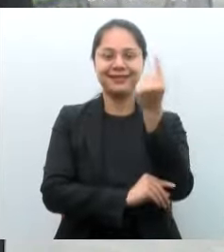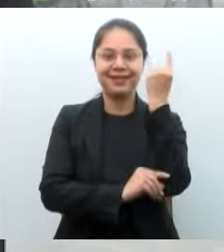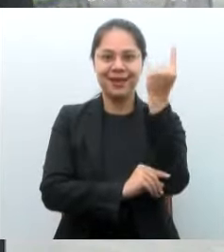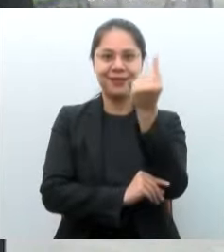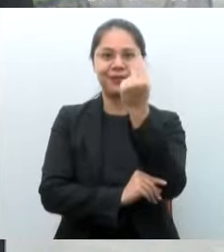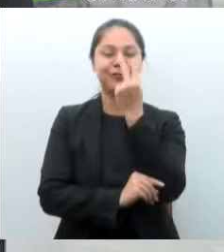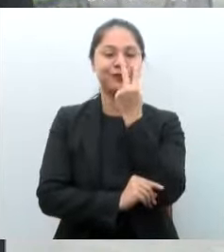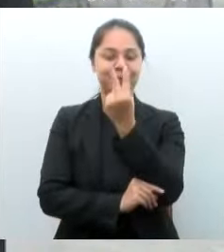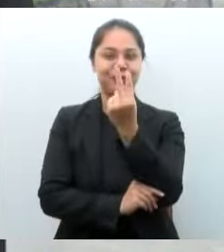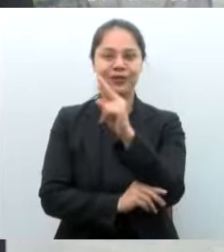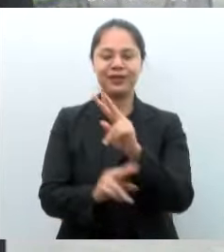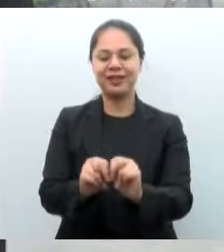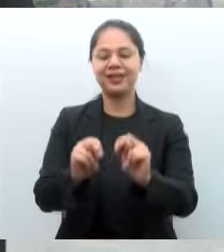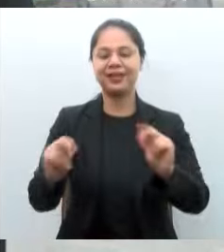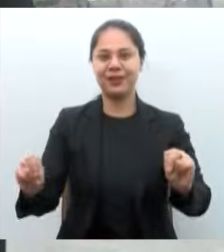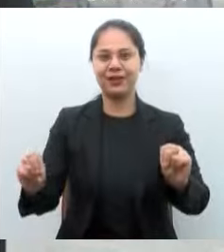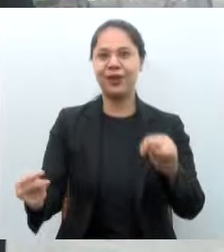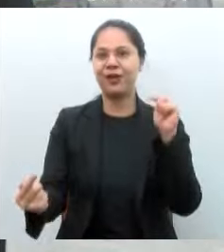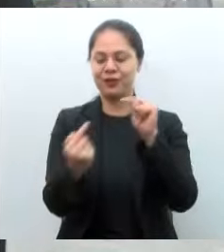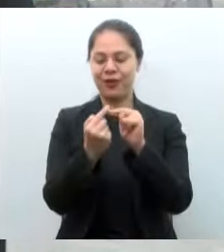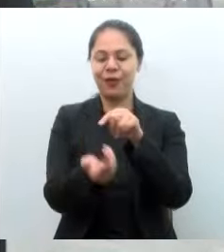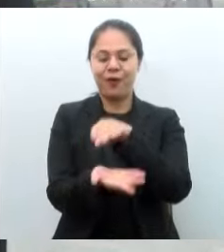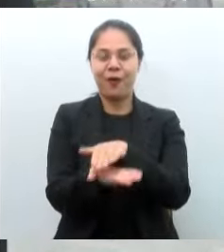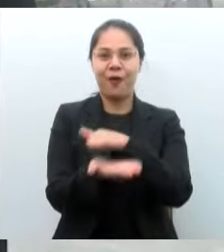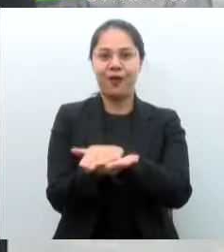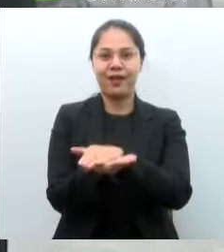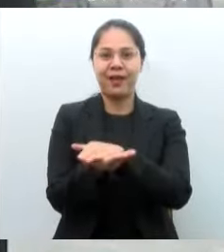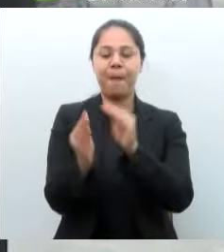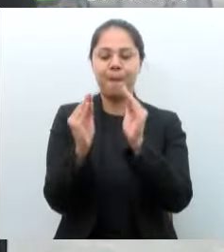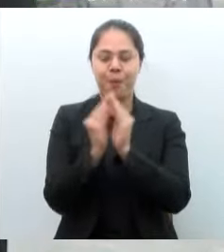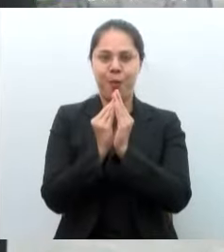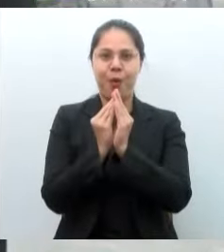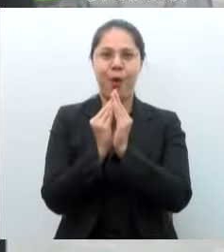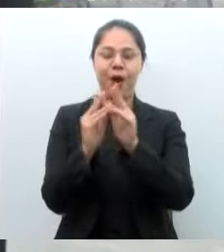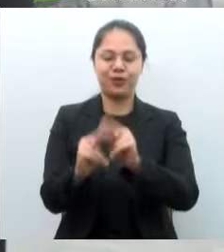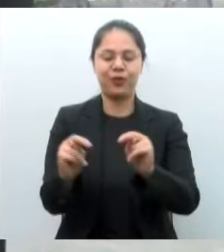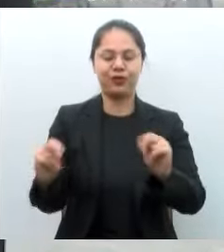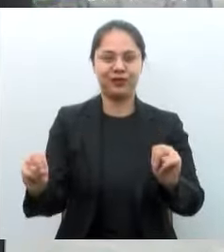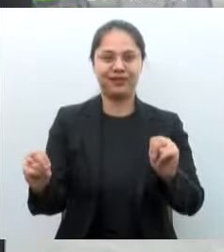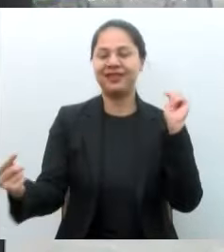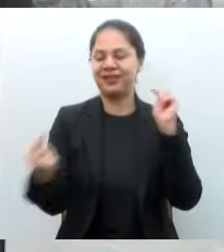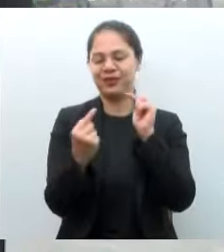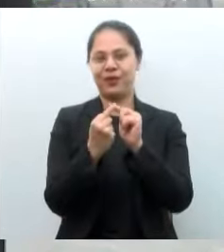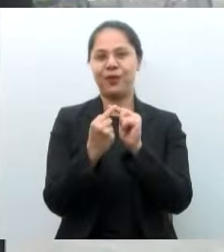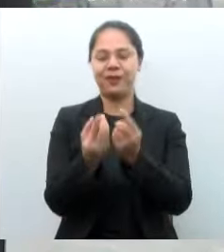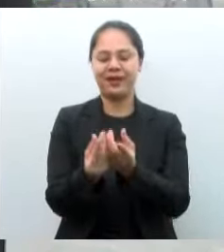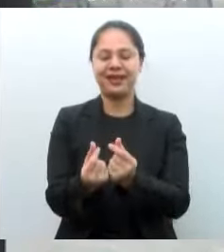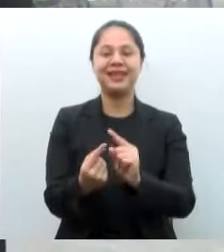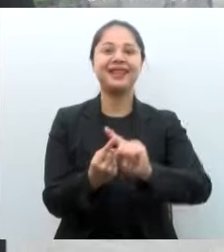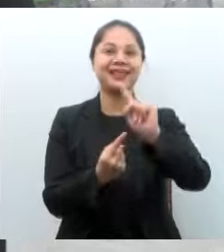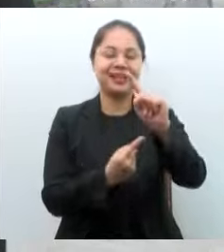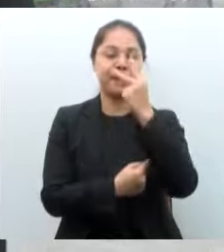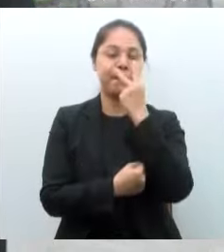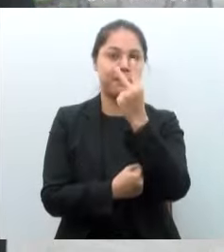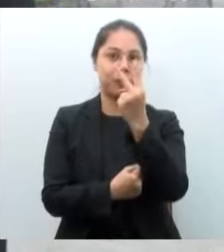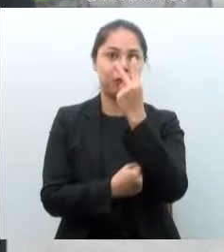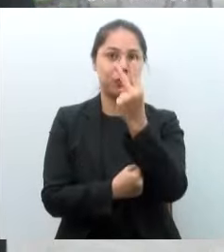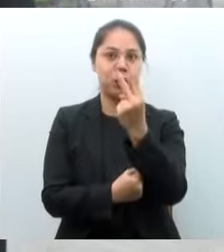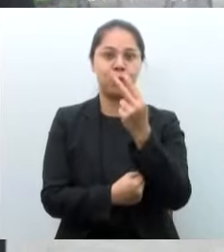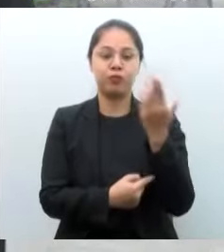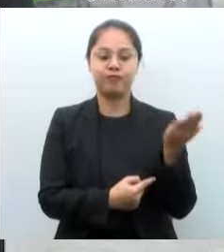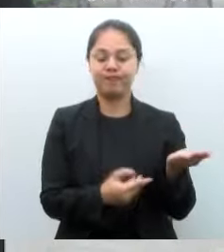ณะนี้เราอยู่ที่โรงเรียนวัดบัวขวัญมีทับราชบำรุงสพฐ.นนทบุรีเขต1นะคะเรามาดูกันว่าท่านผอ.เขต